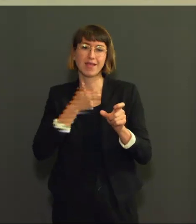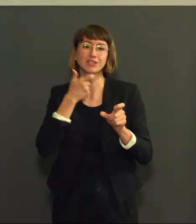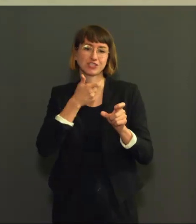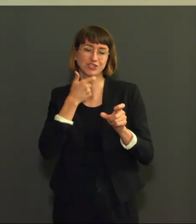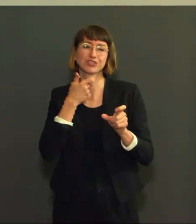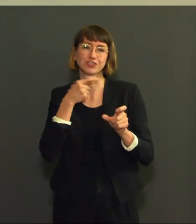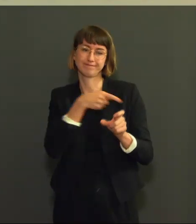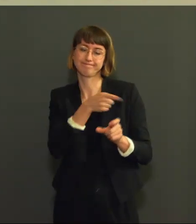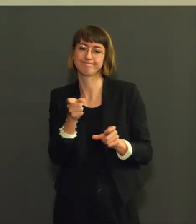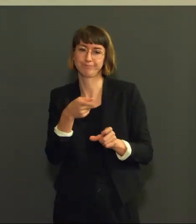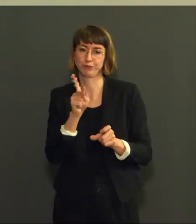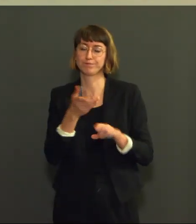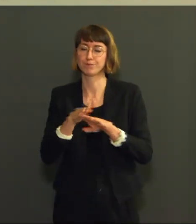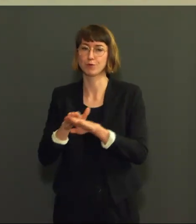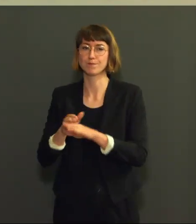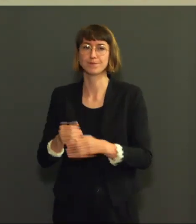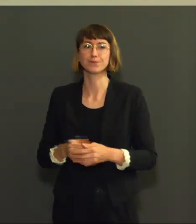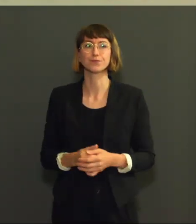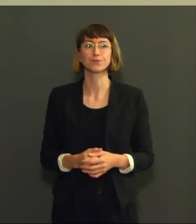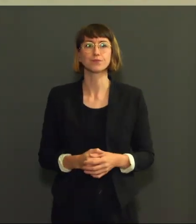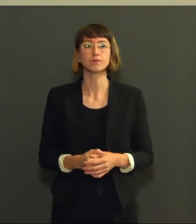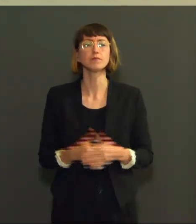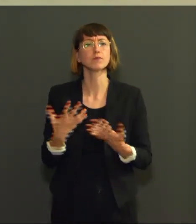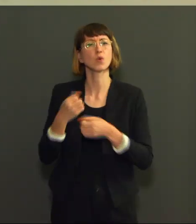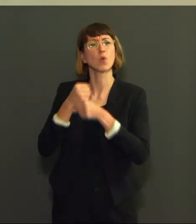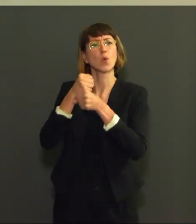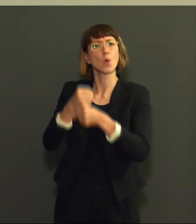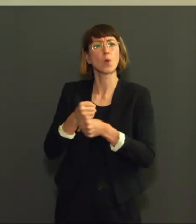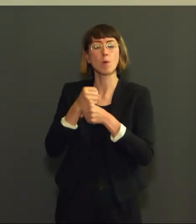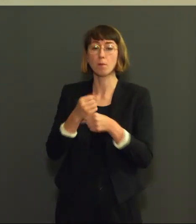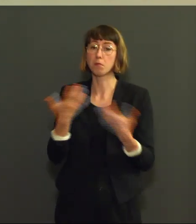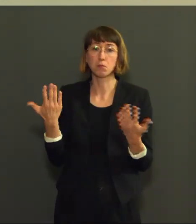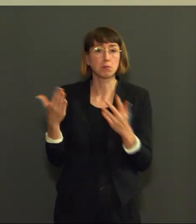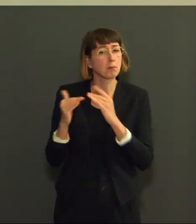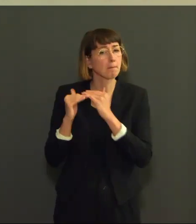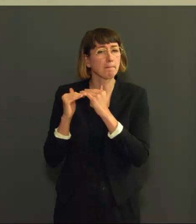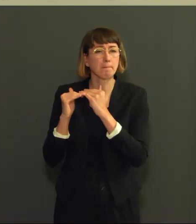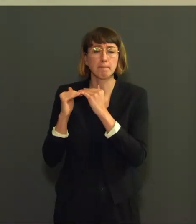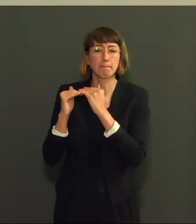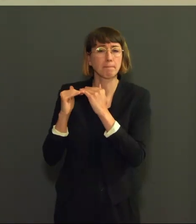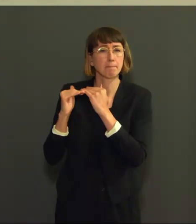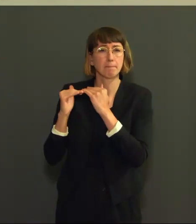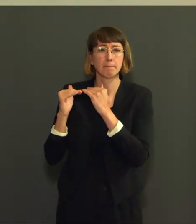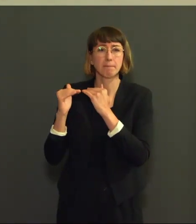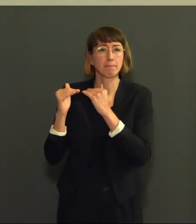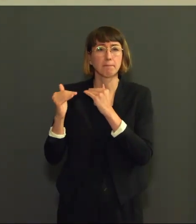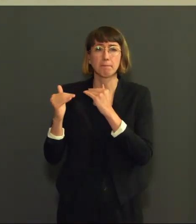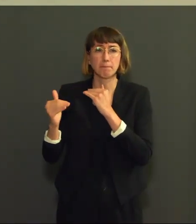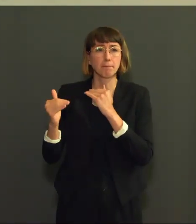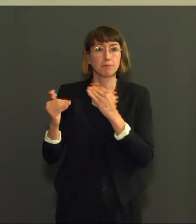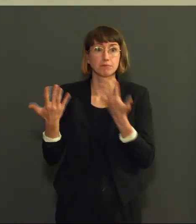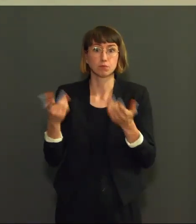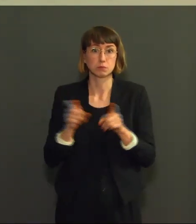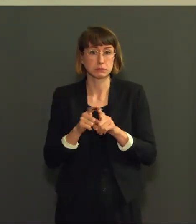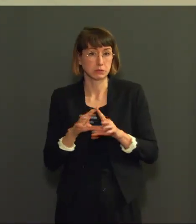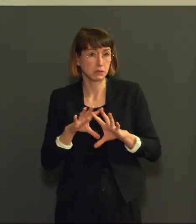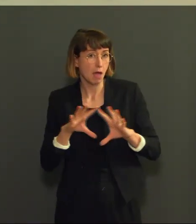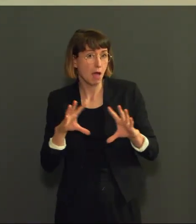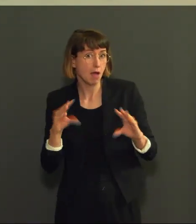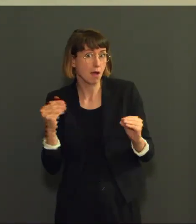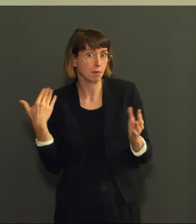Dans les maisons de repos, la situation est relativement stable et calme, c'est mieux comme ça. Il